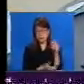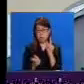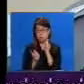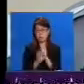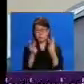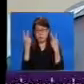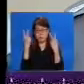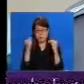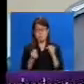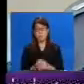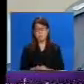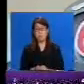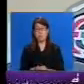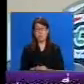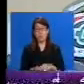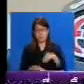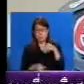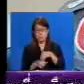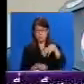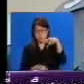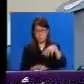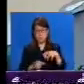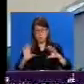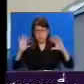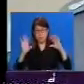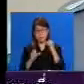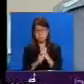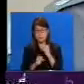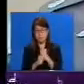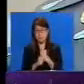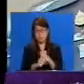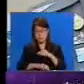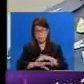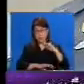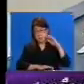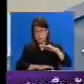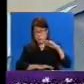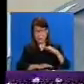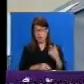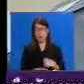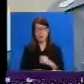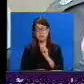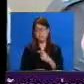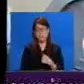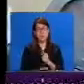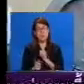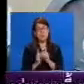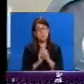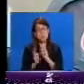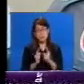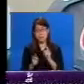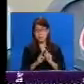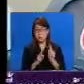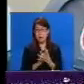บนายกรัฐมนตรีที่ตึกไทยคู่ฟ้าทำเนียบรัฐบาลในช่วงสายของวันนี้นะคะแต่ว่าท่านปฏิเสธที่จะตอบคำถามว่ามีการห